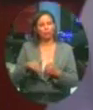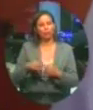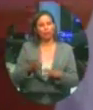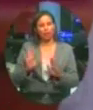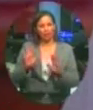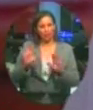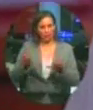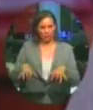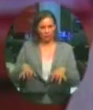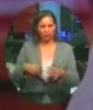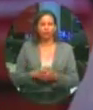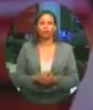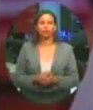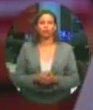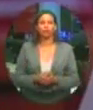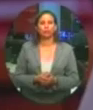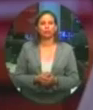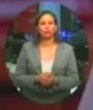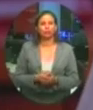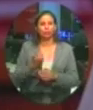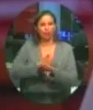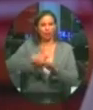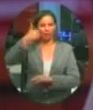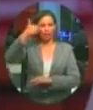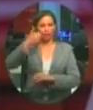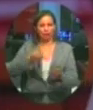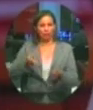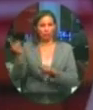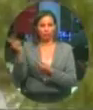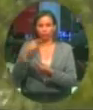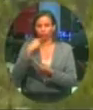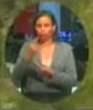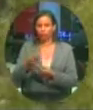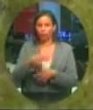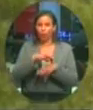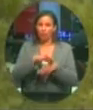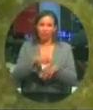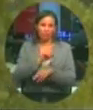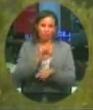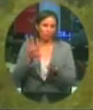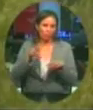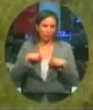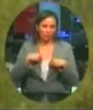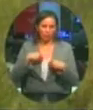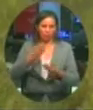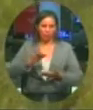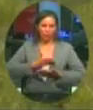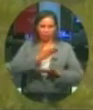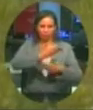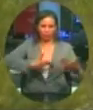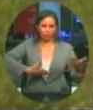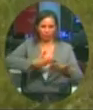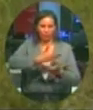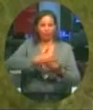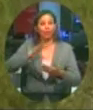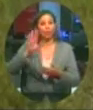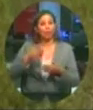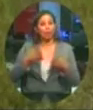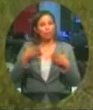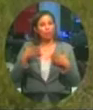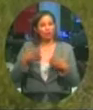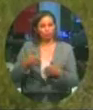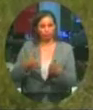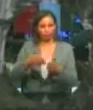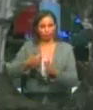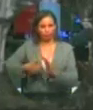בהנהלת בית החולים מהרו להכריז כי הרופאים המתפטרים סירבו לו, וגם כי הנהלת המחלקה תישאר בניהולו של דוקטור